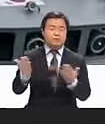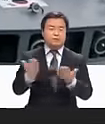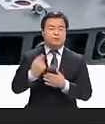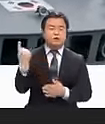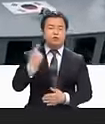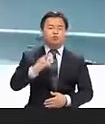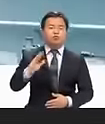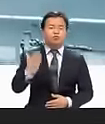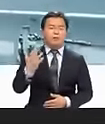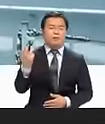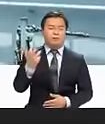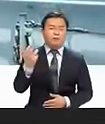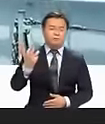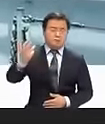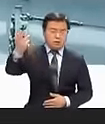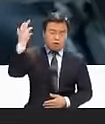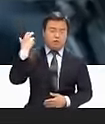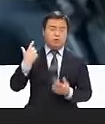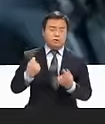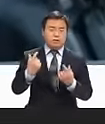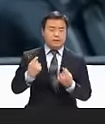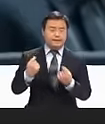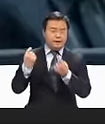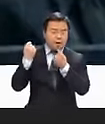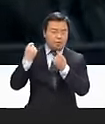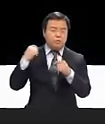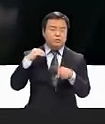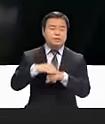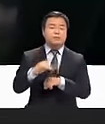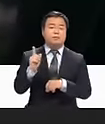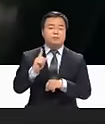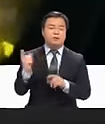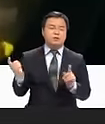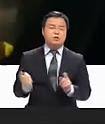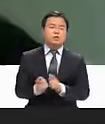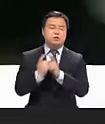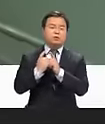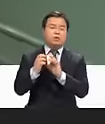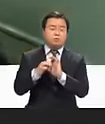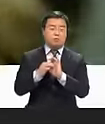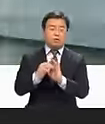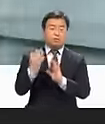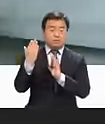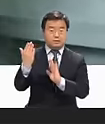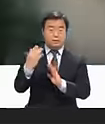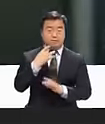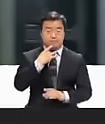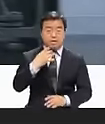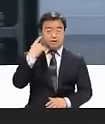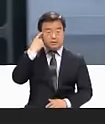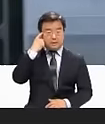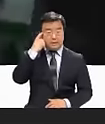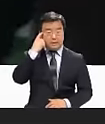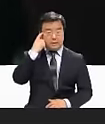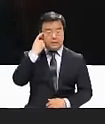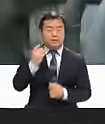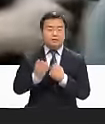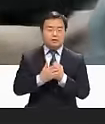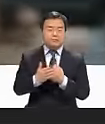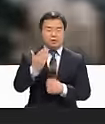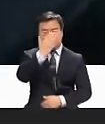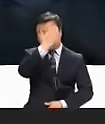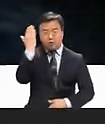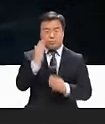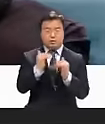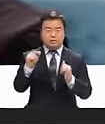80년대 이전에 북한을 보는 방식. 북한을 오로지 어떤 적대적인 대상으로만 바라보는 그런 관점이기 때문에 젊은 관객이